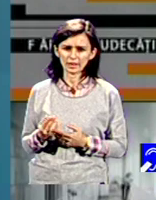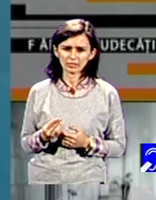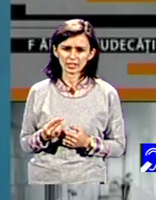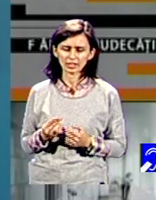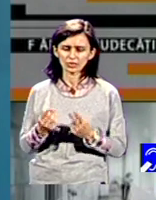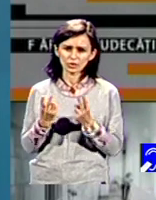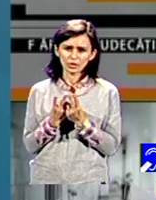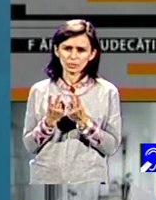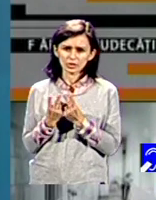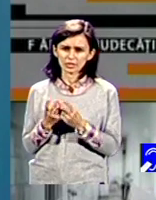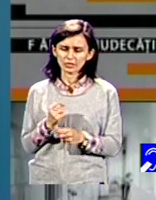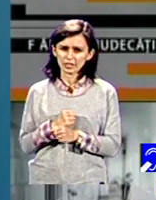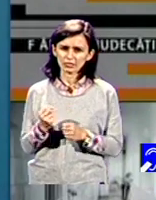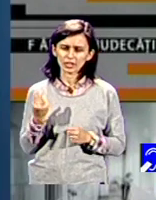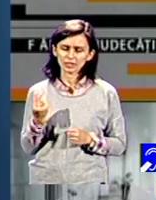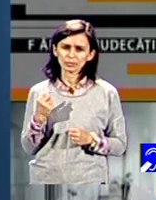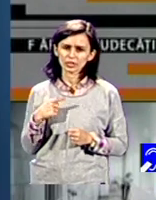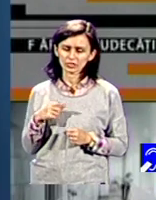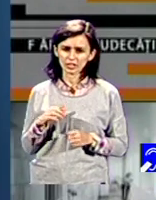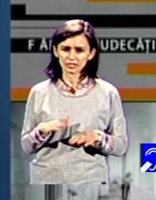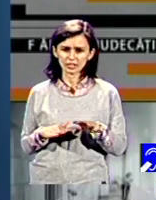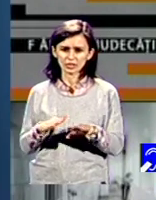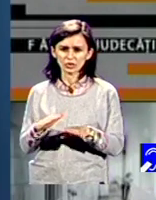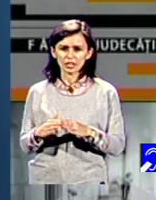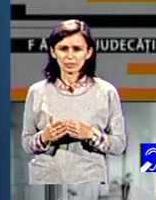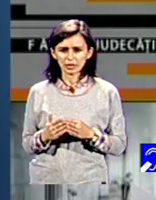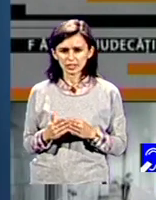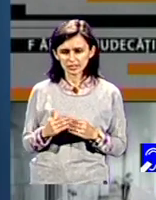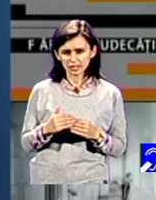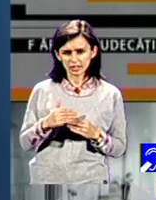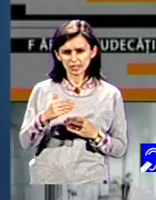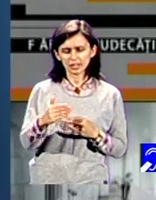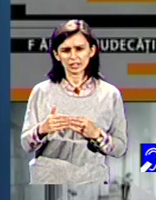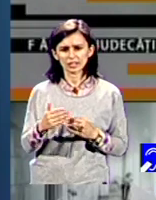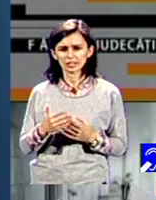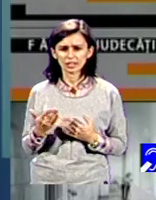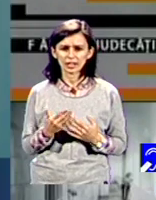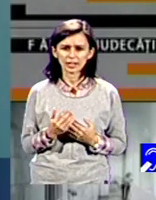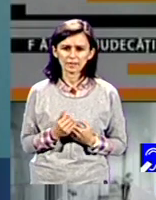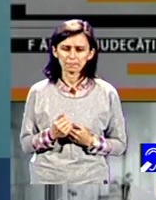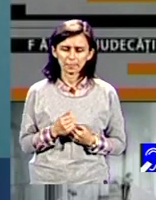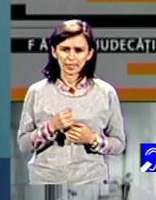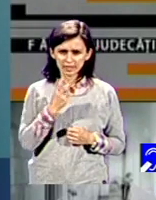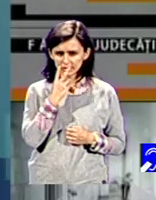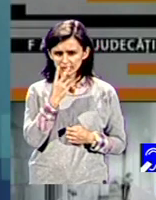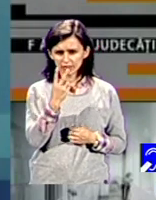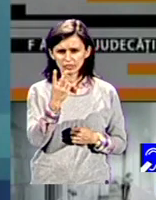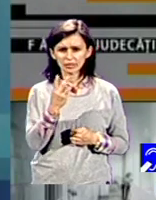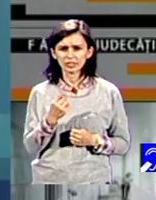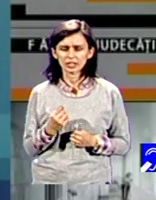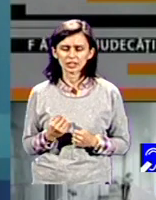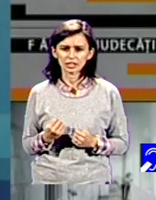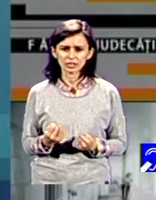bună și cred că e un pas înainte care care cu siguranță se va se va vedea întâlnim pot da el